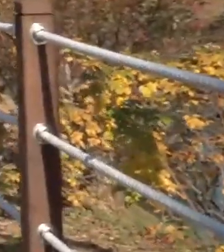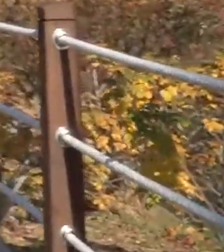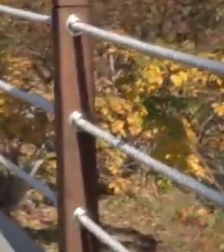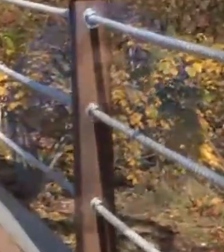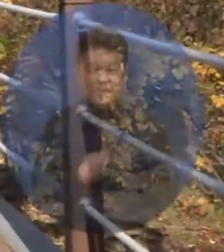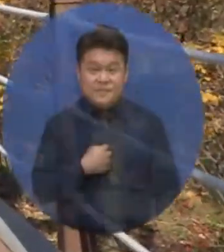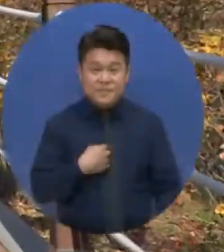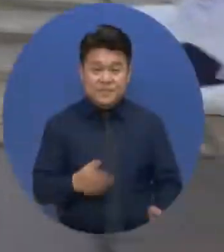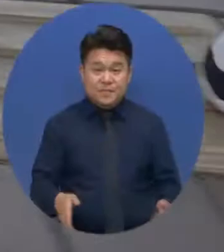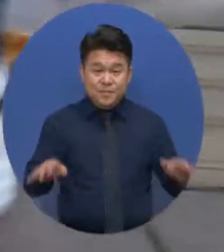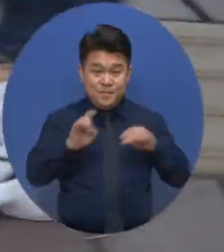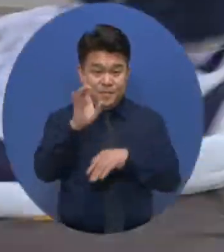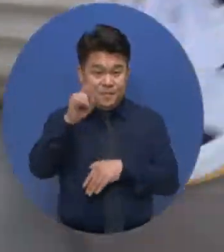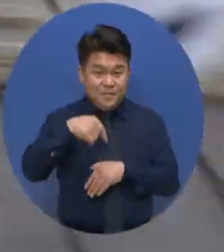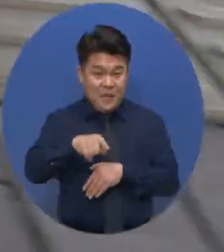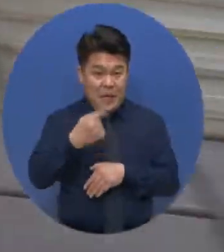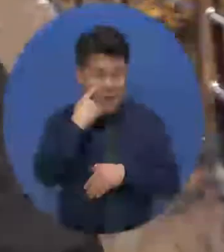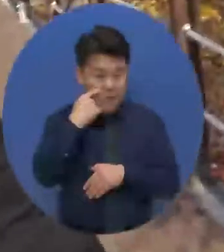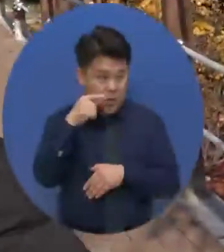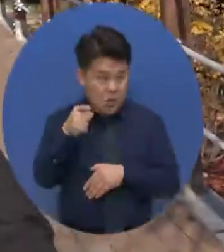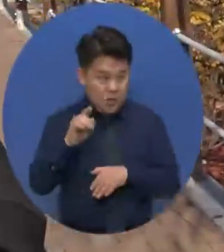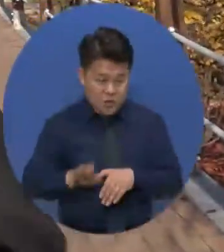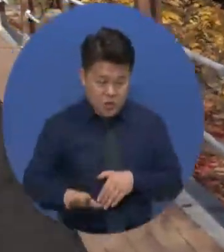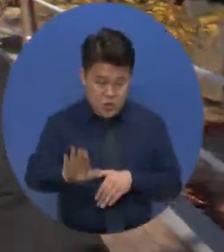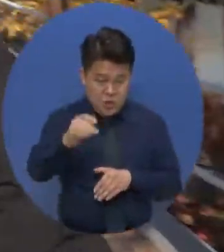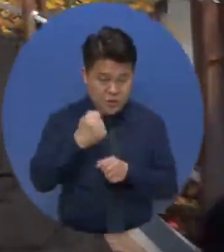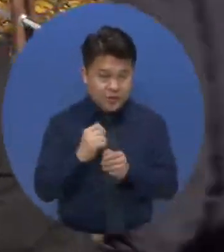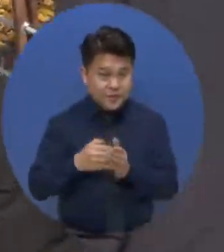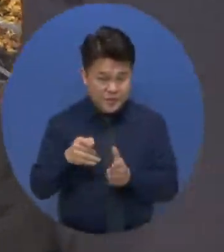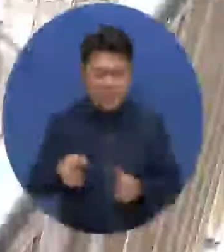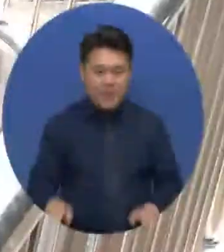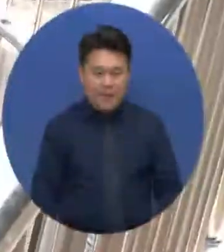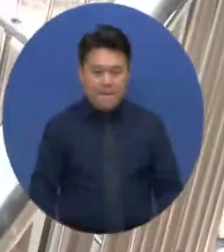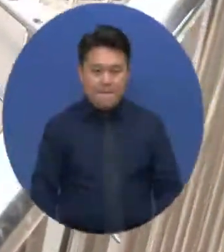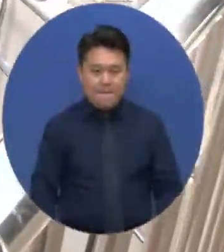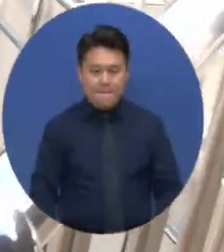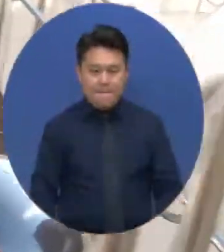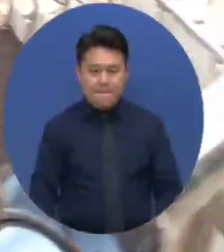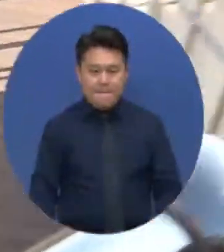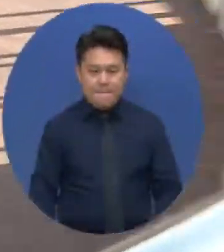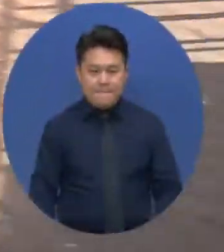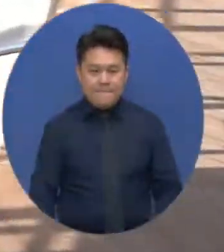제가 건물을 이제 하나 가볼 텐데 거기에 경사로를 설치했어요.